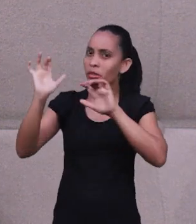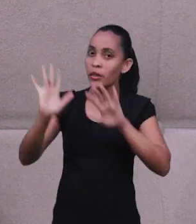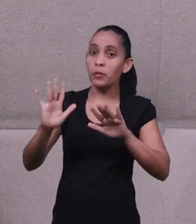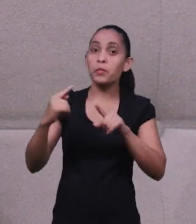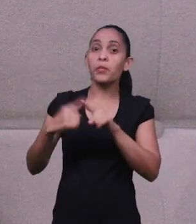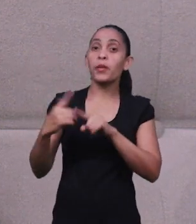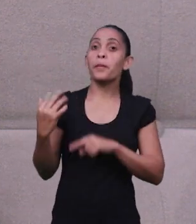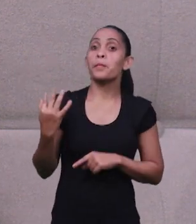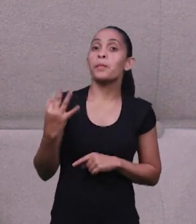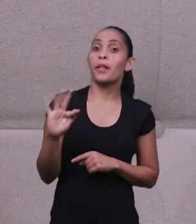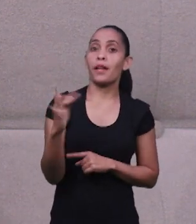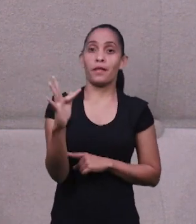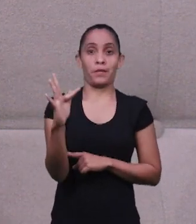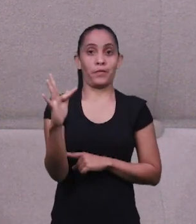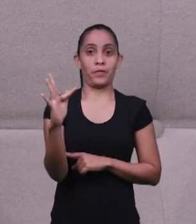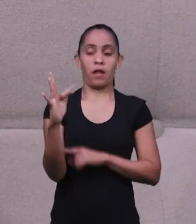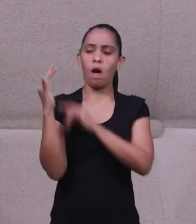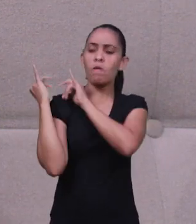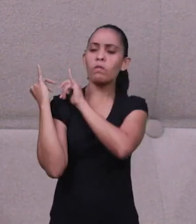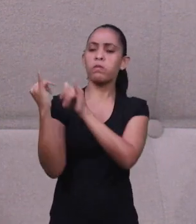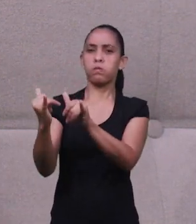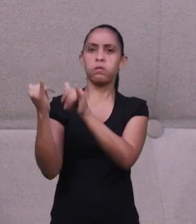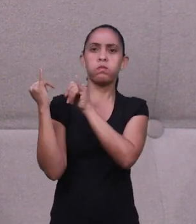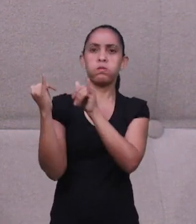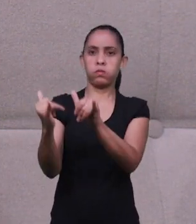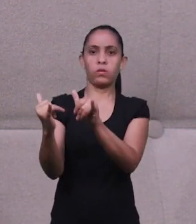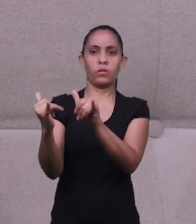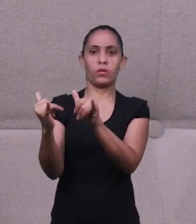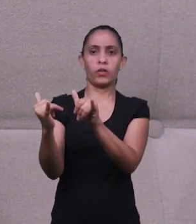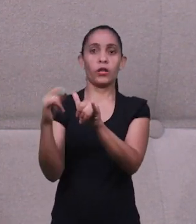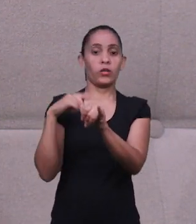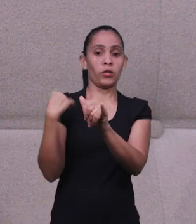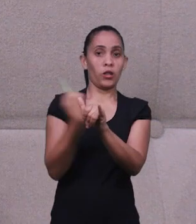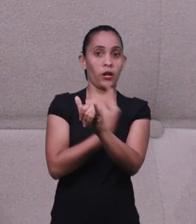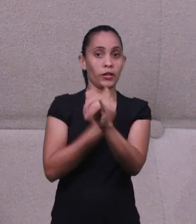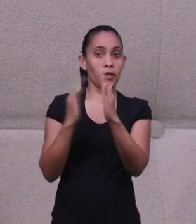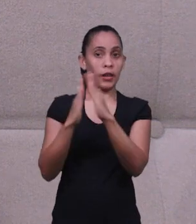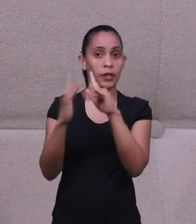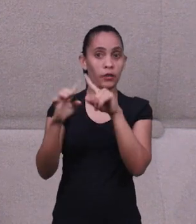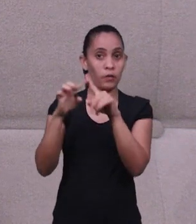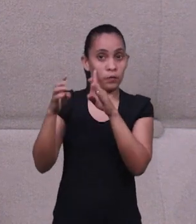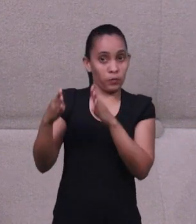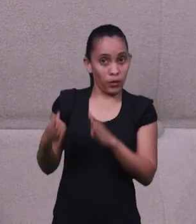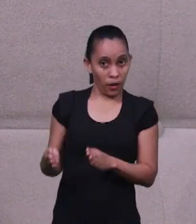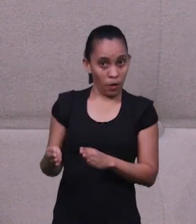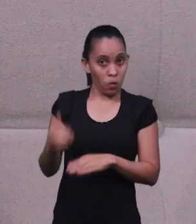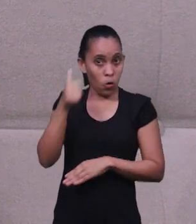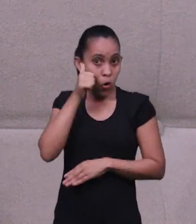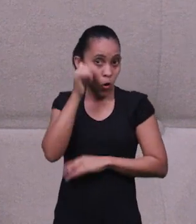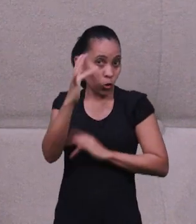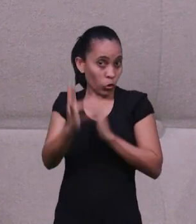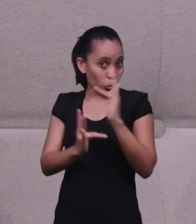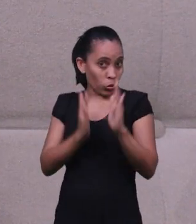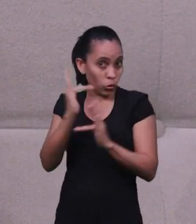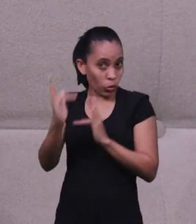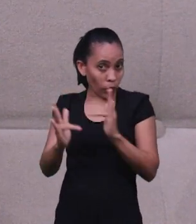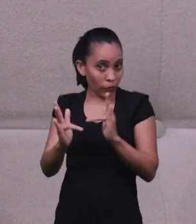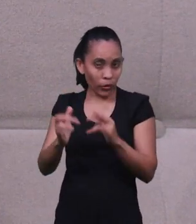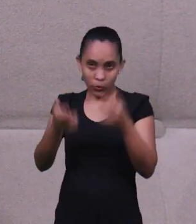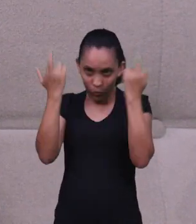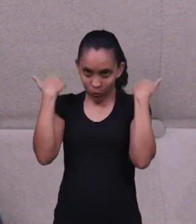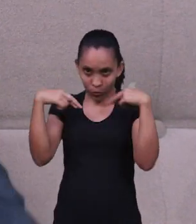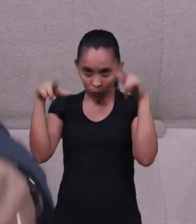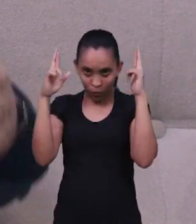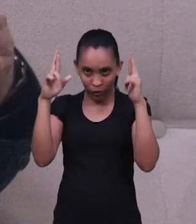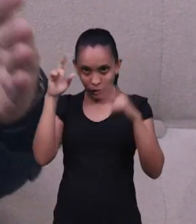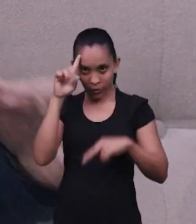bientôt, la trompette sonnera. Et l'Église fidèle, comme fiancée de l'Église, montera, comme dit le